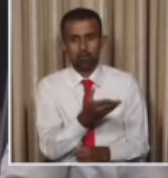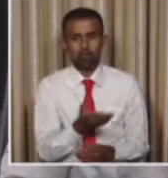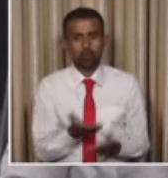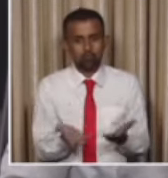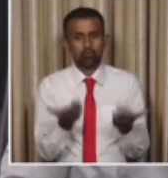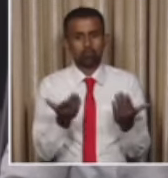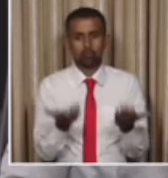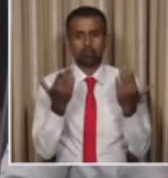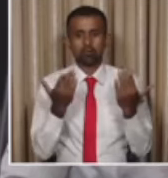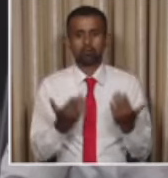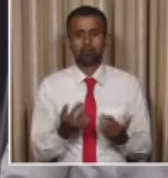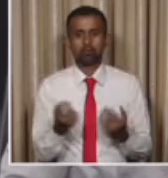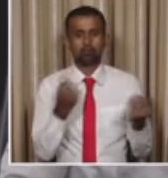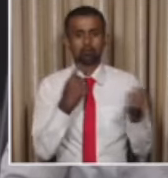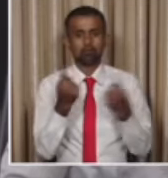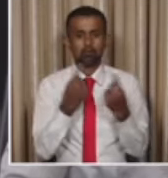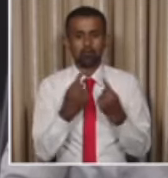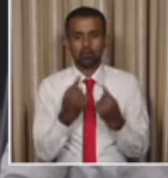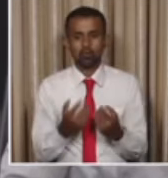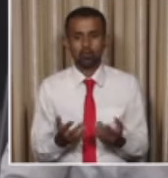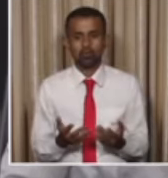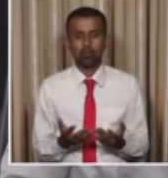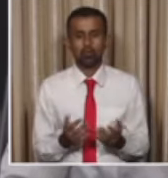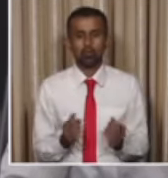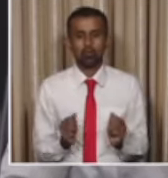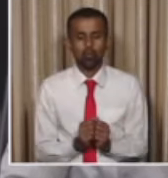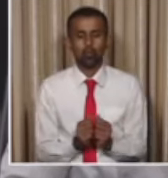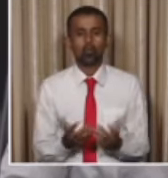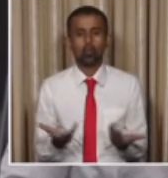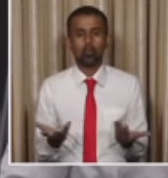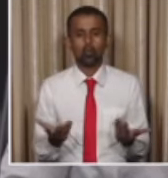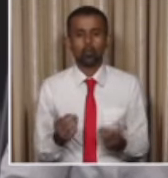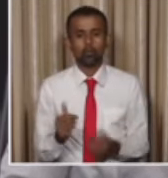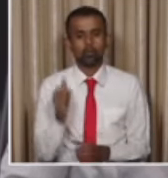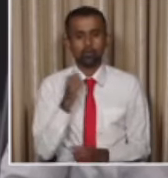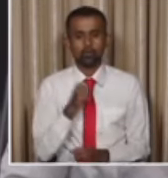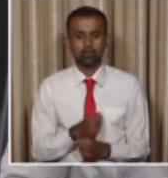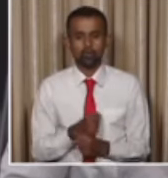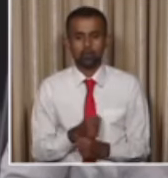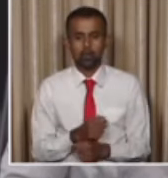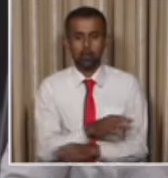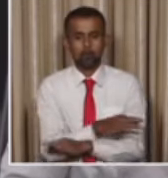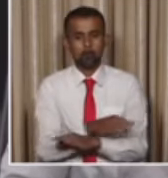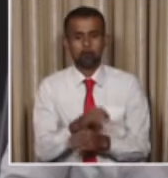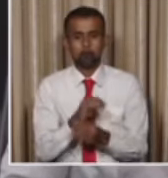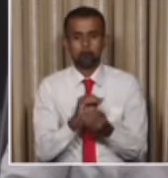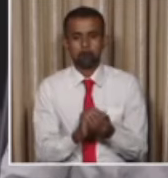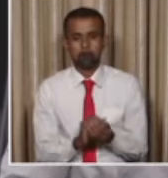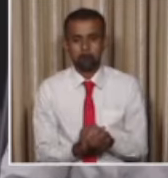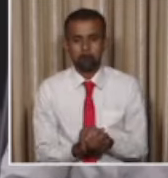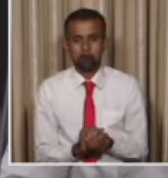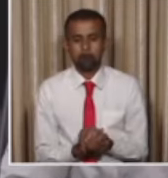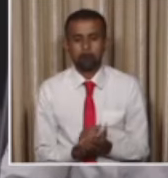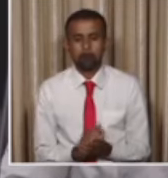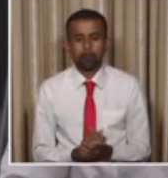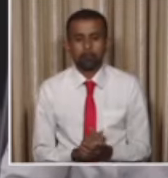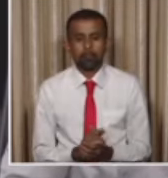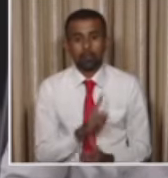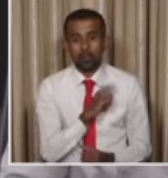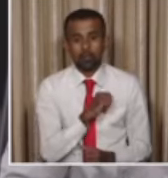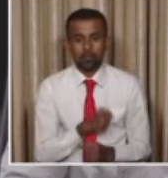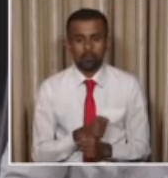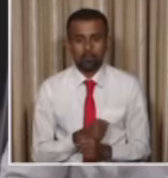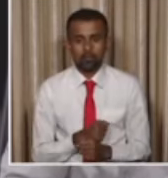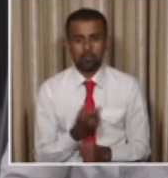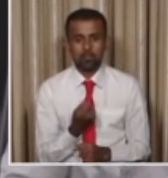කියලා. කොයින්ද කරන්නේ? ඉස්සර ආණ්ඩුවලට කරන්න ක්‍රමයක් තියෙනවා. ඒ ආණ්ඩුවට මේ